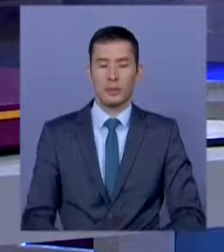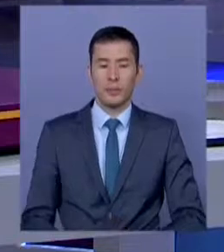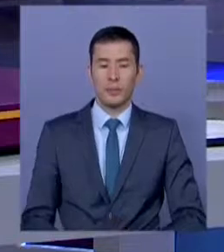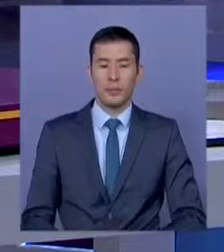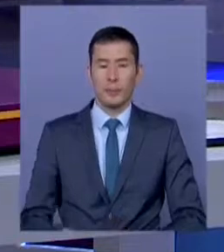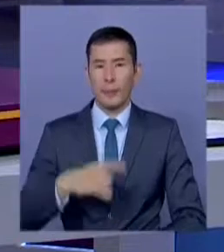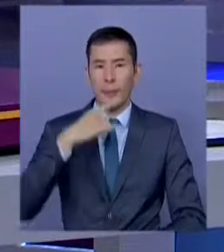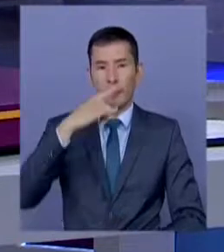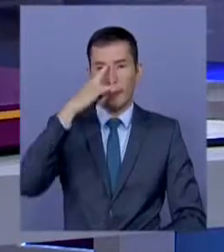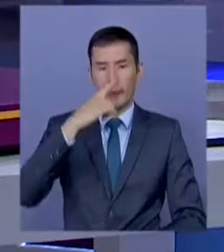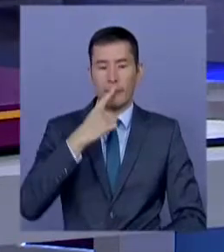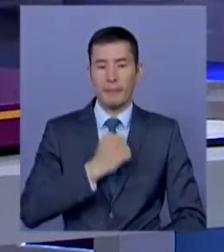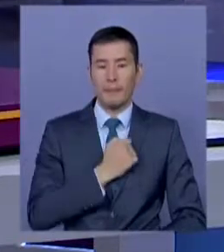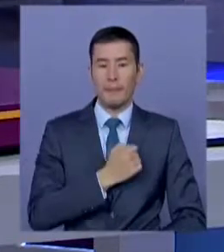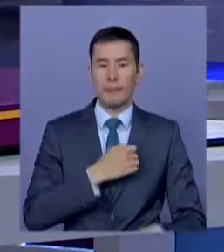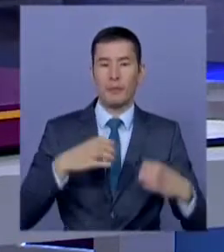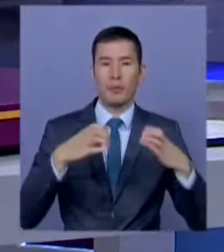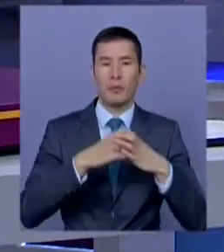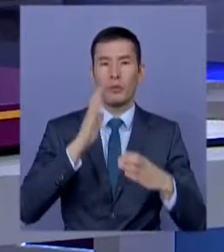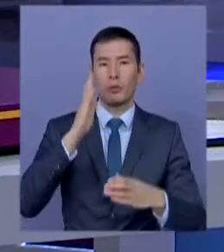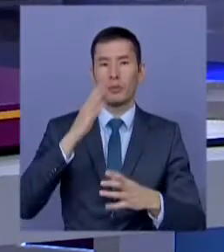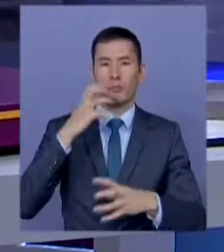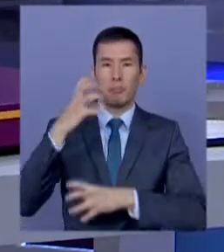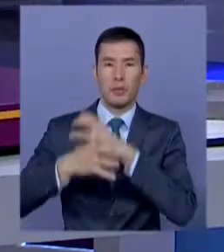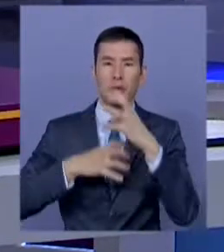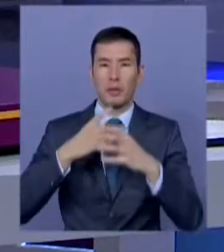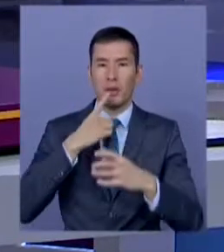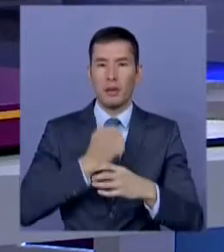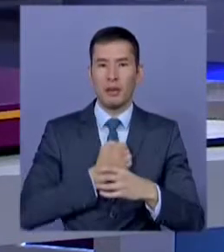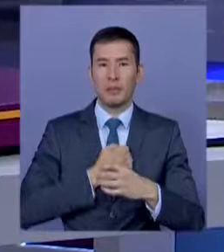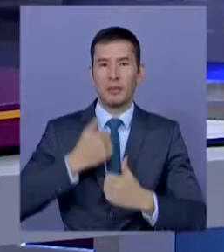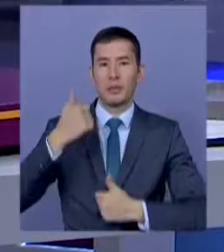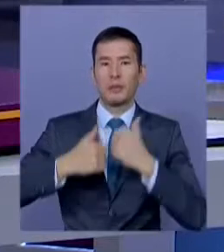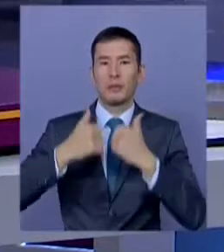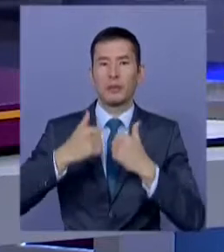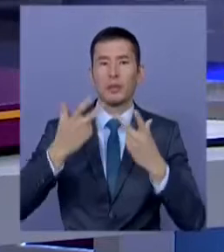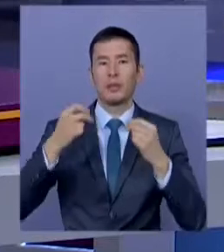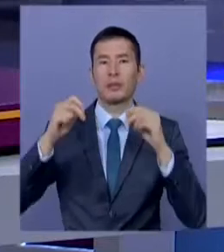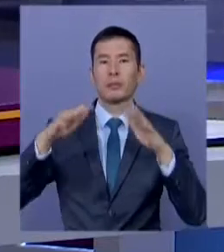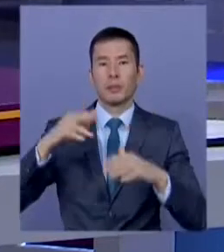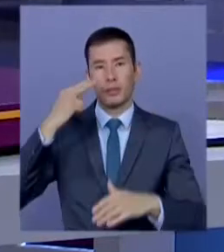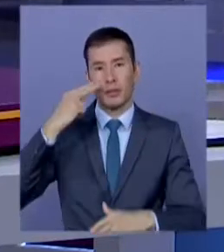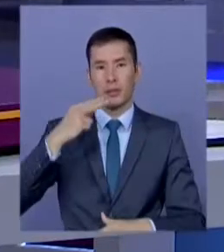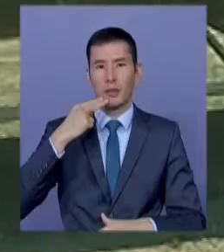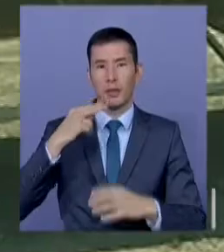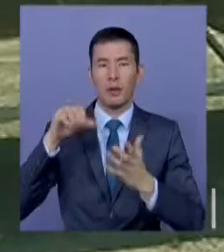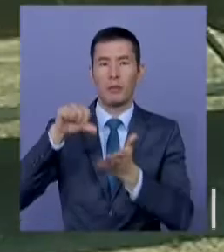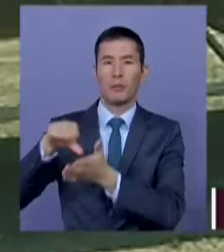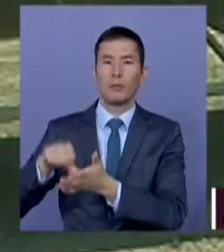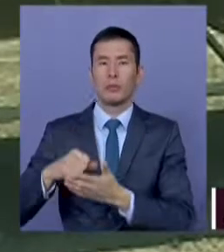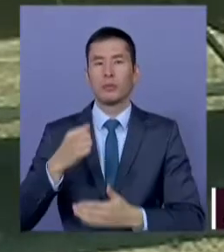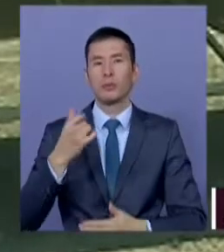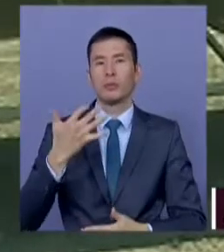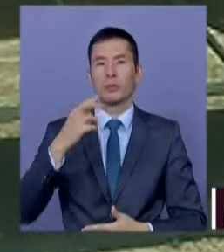казахстанские военно служащий примут участие во всемирных армейских играх которые пройдут в китае соревнования такого масштаба